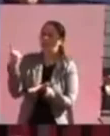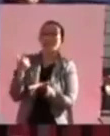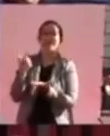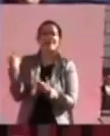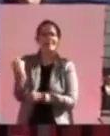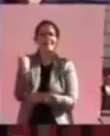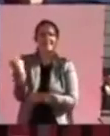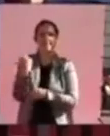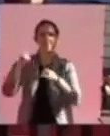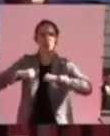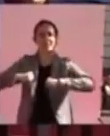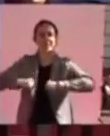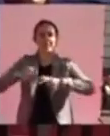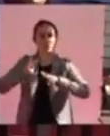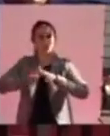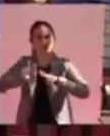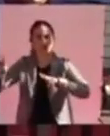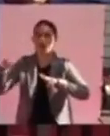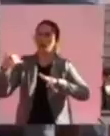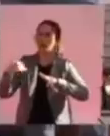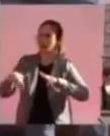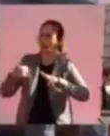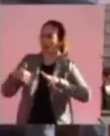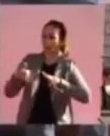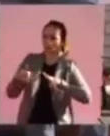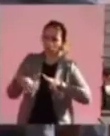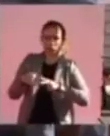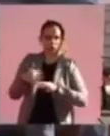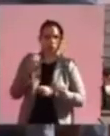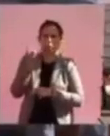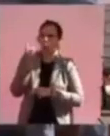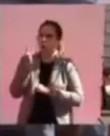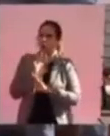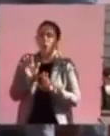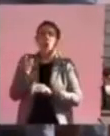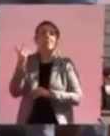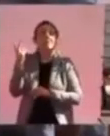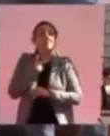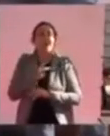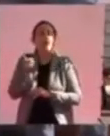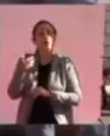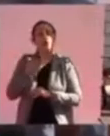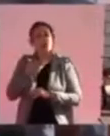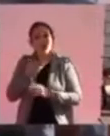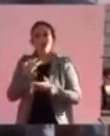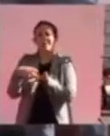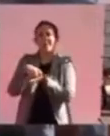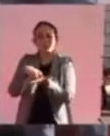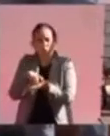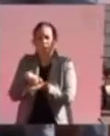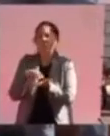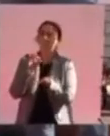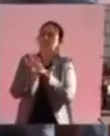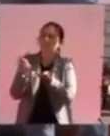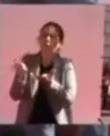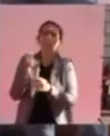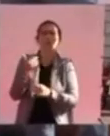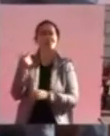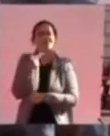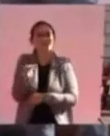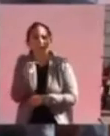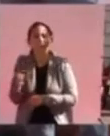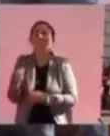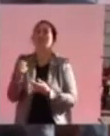che hanno mostrato tutte le loro fragilità determinate dalle politiche neoliberiste dire